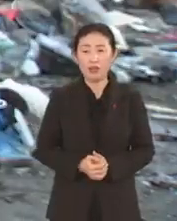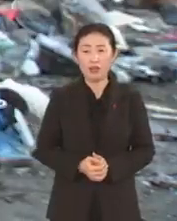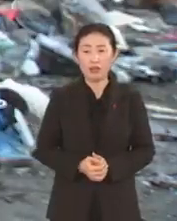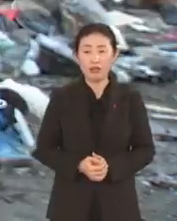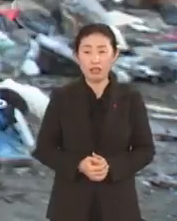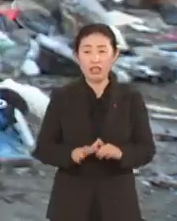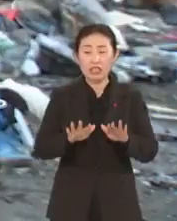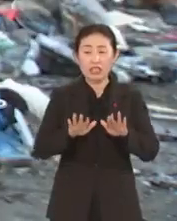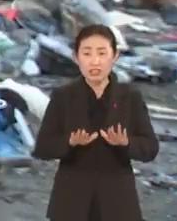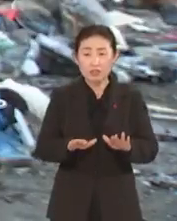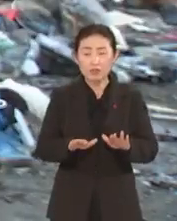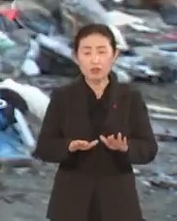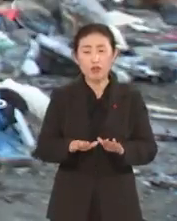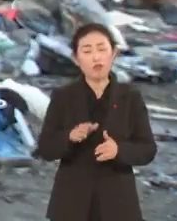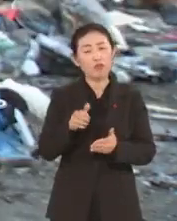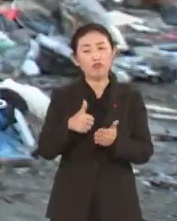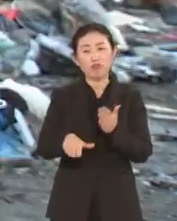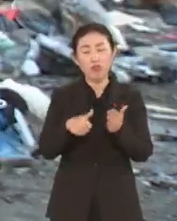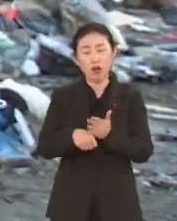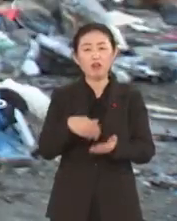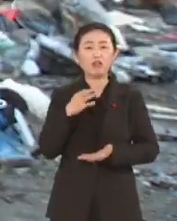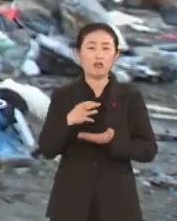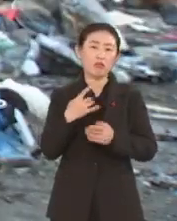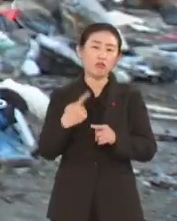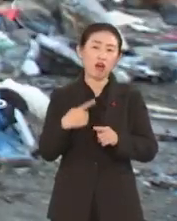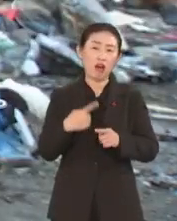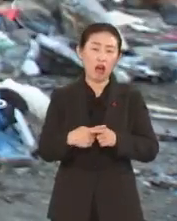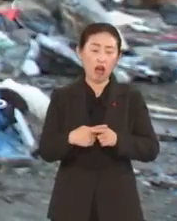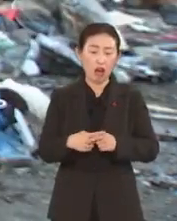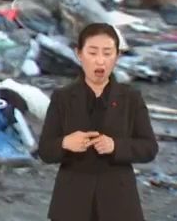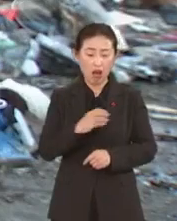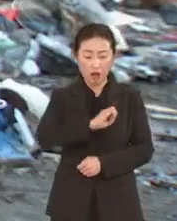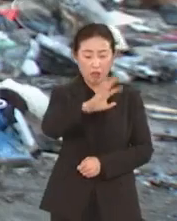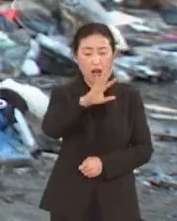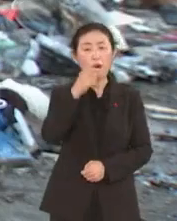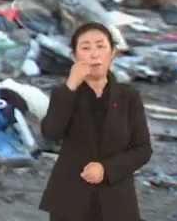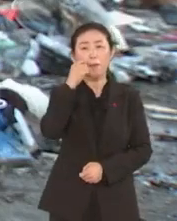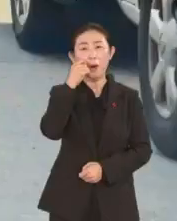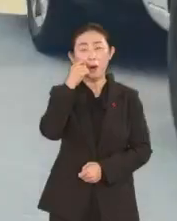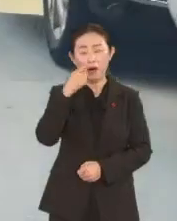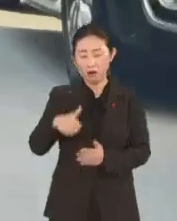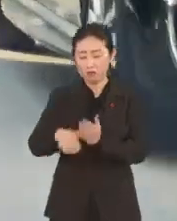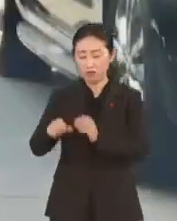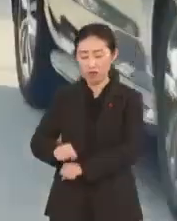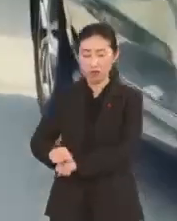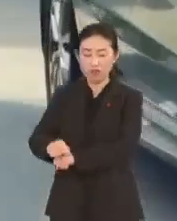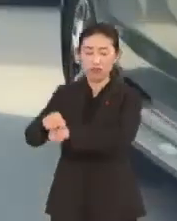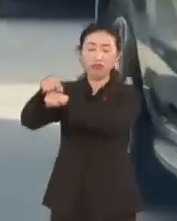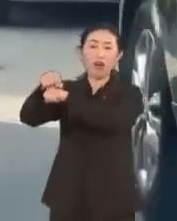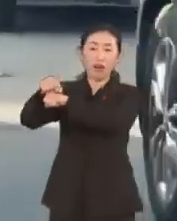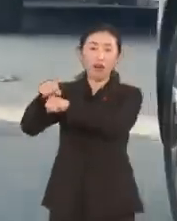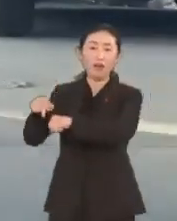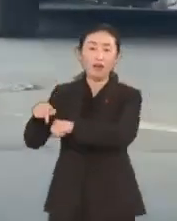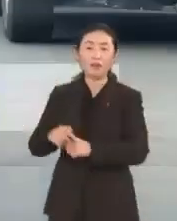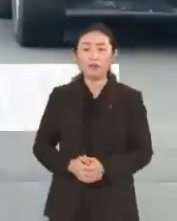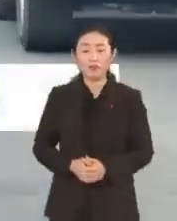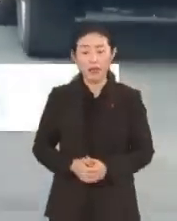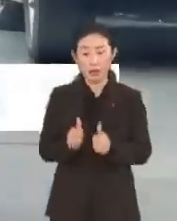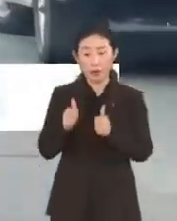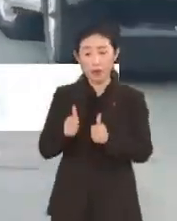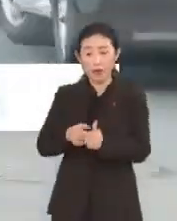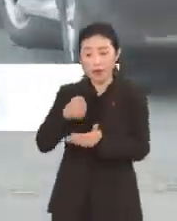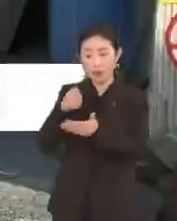물건들은 아직까지도 재산이기 때문에 쓰레기장이 아닌 별도의 창고로 옮겨져 보관됩니다. 이 쓰레기들은 법원이